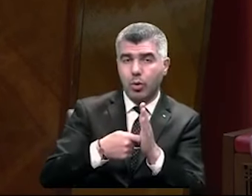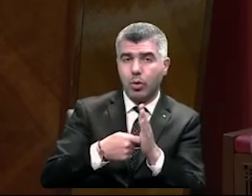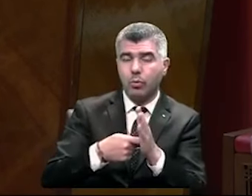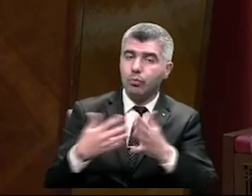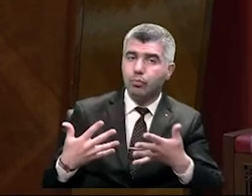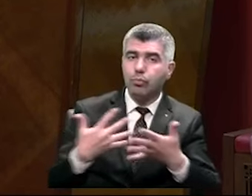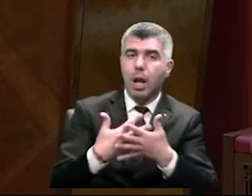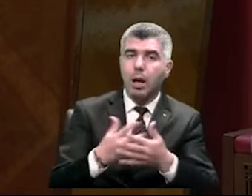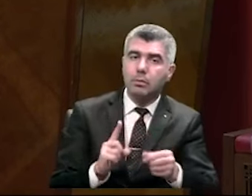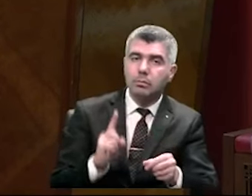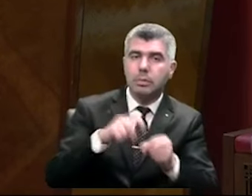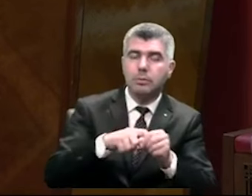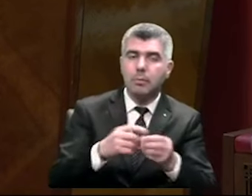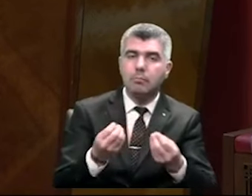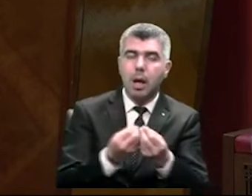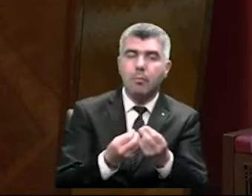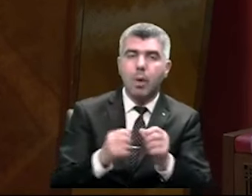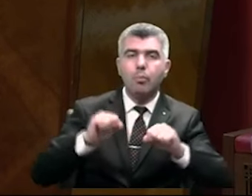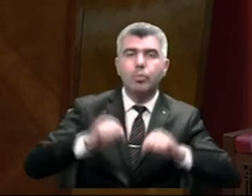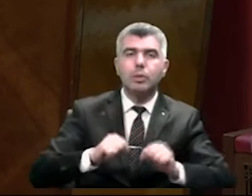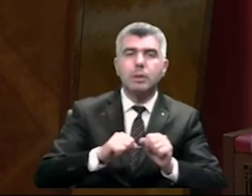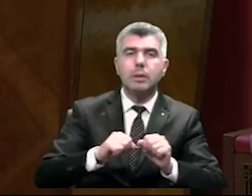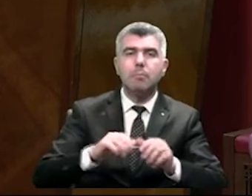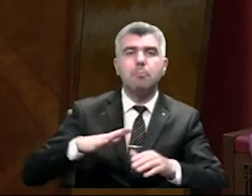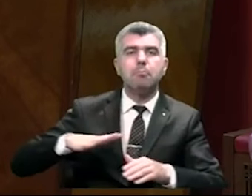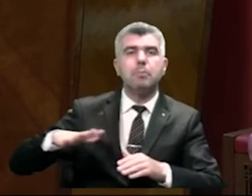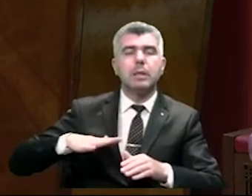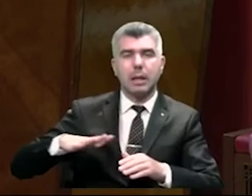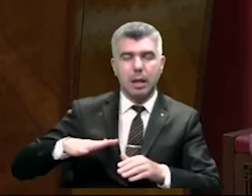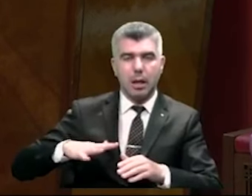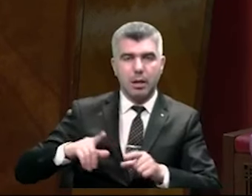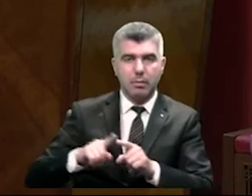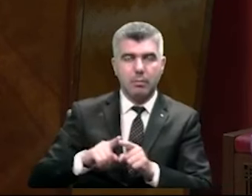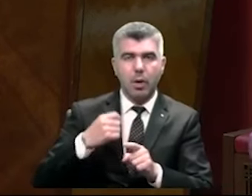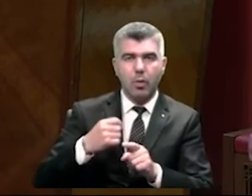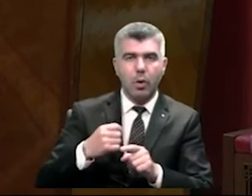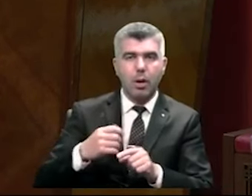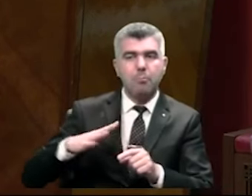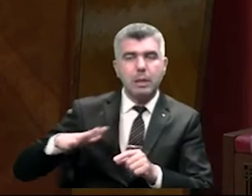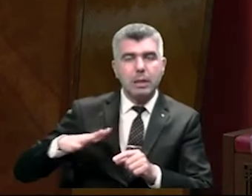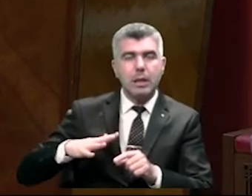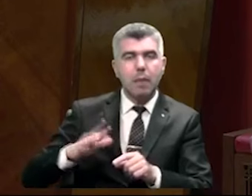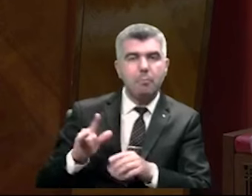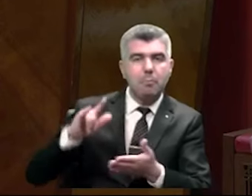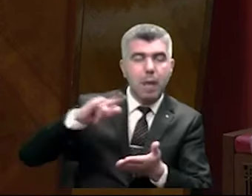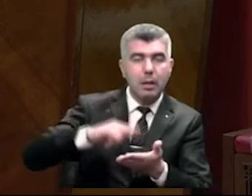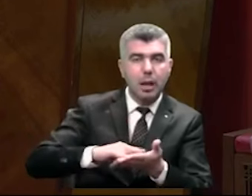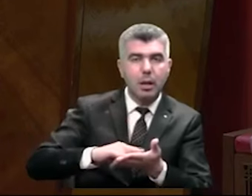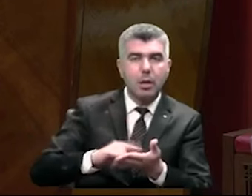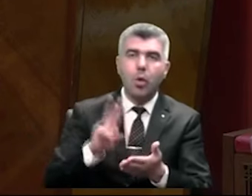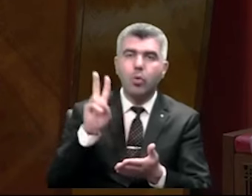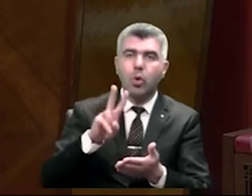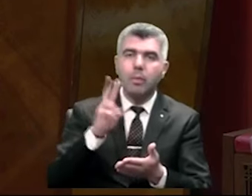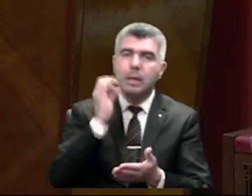بشركه مع مجالس المدينه بحيث انه النقل الحضاري داخل م تيكون المطار داخل المدينه فالنقل الحضاري تيكون من